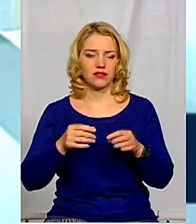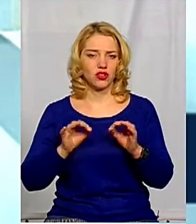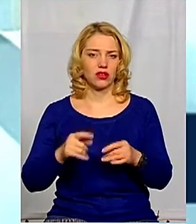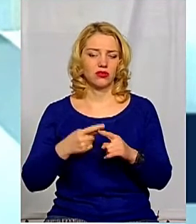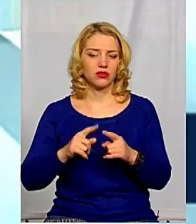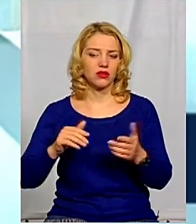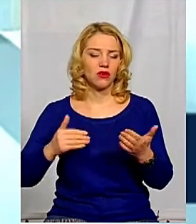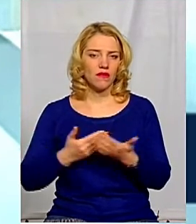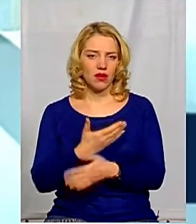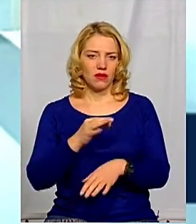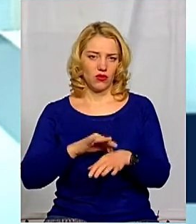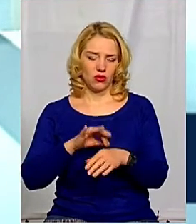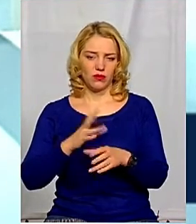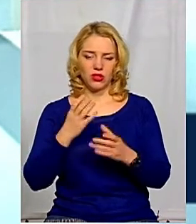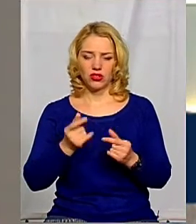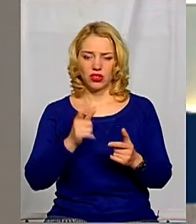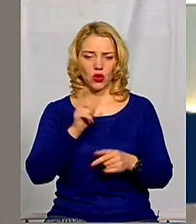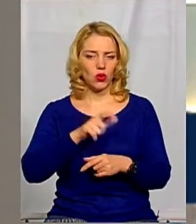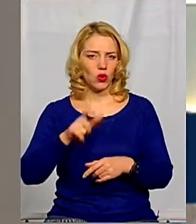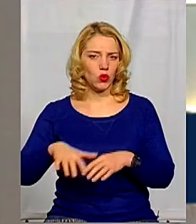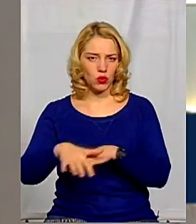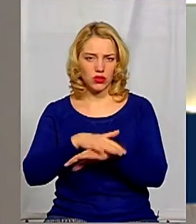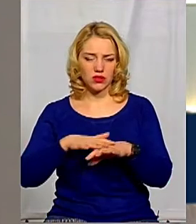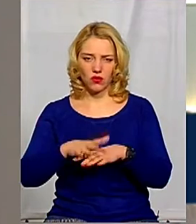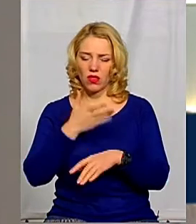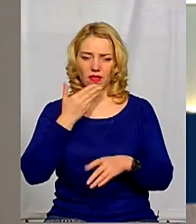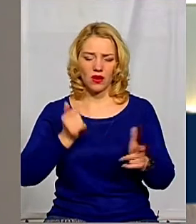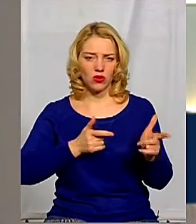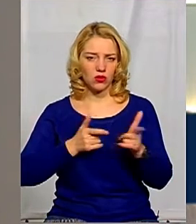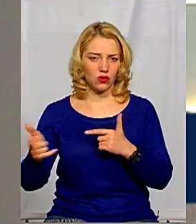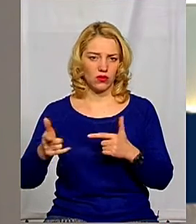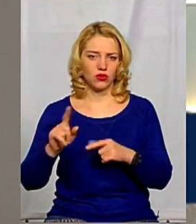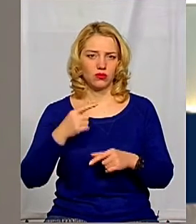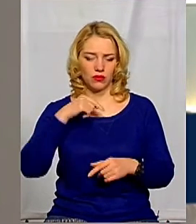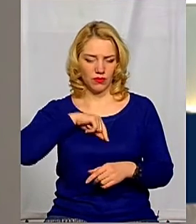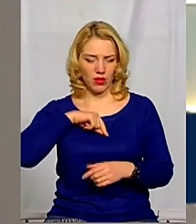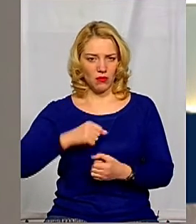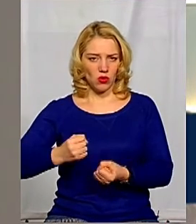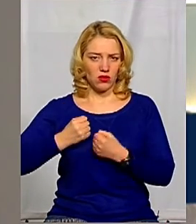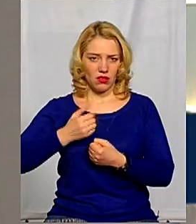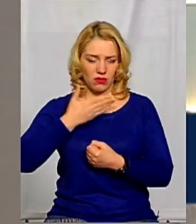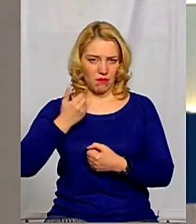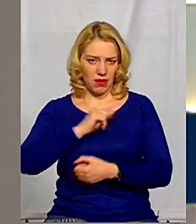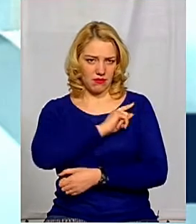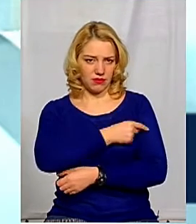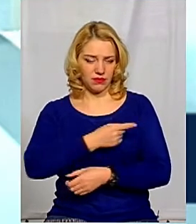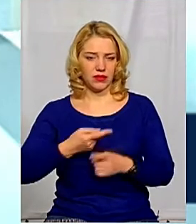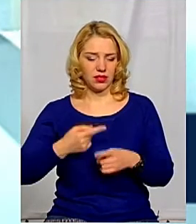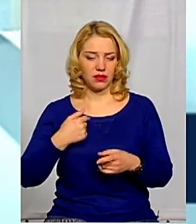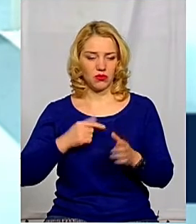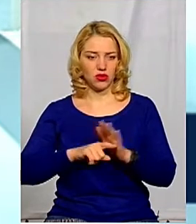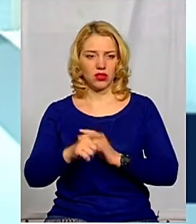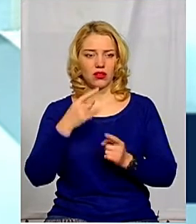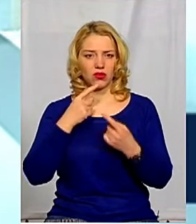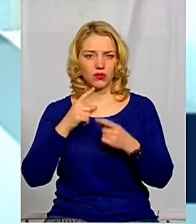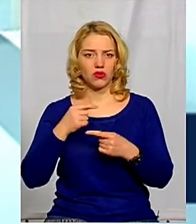нова хвороба. Людство до неї ще не готове в плану тому, що немає імунітету у населення. Я ось починала розмову про